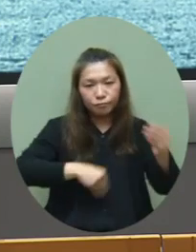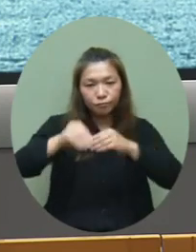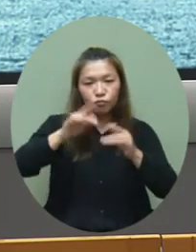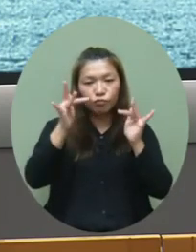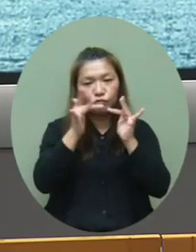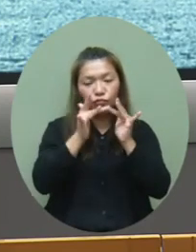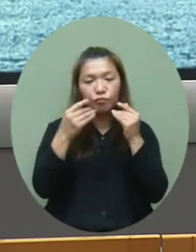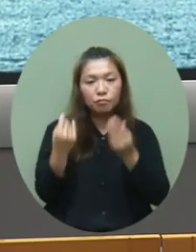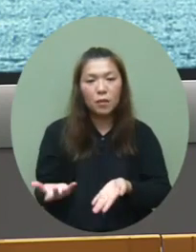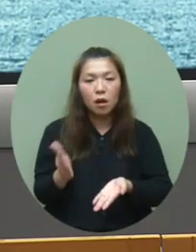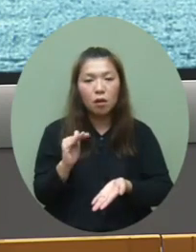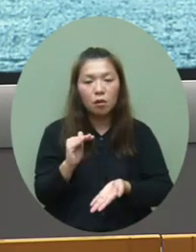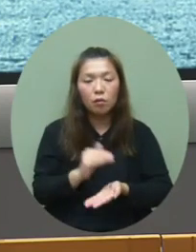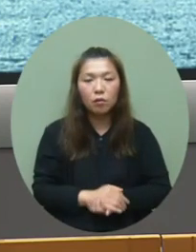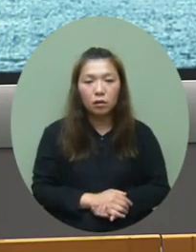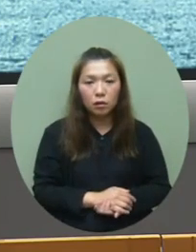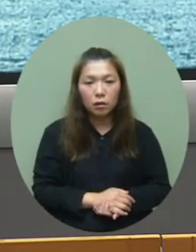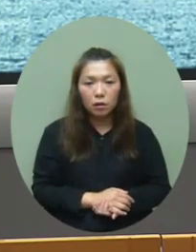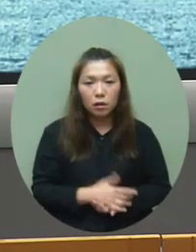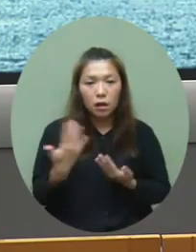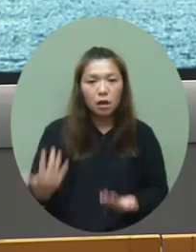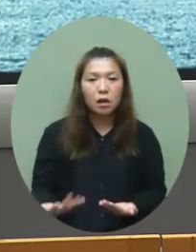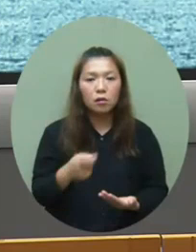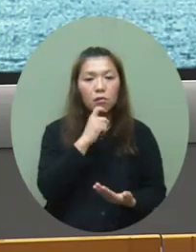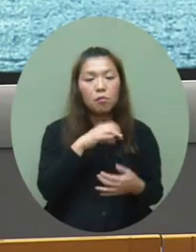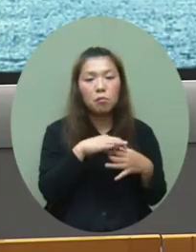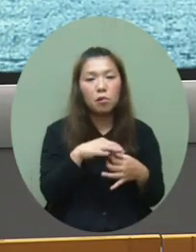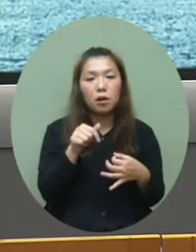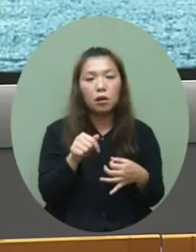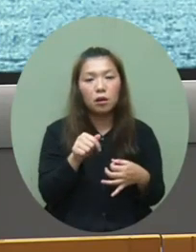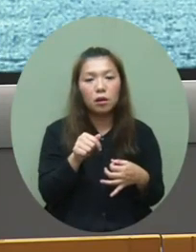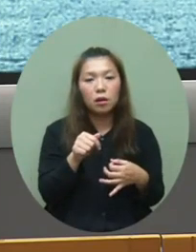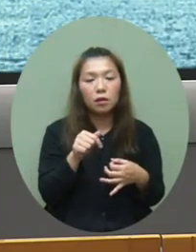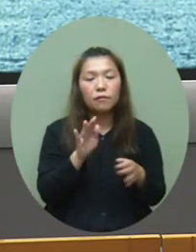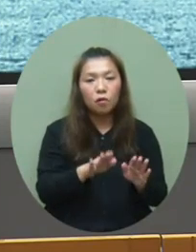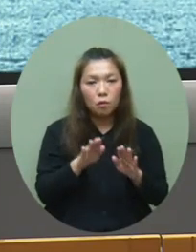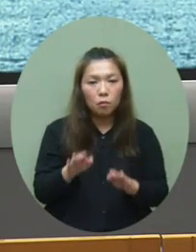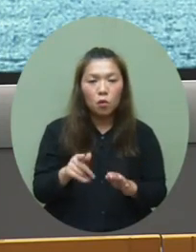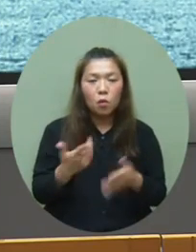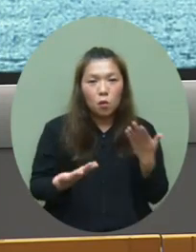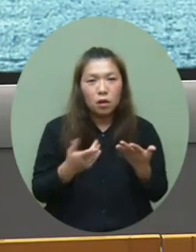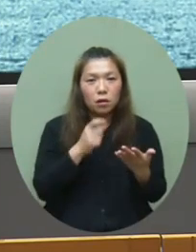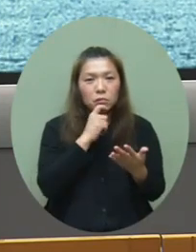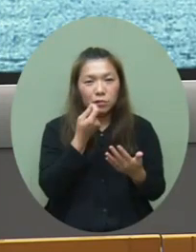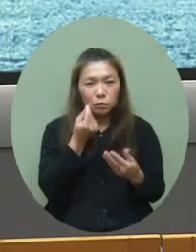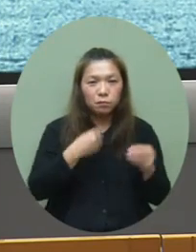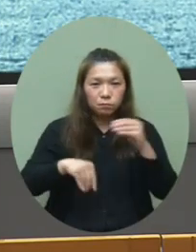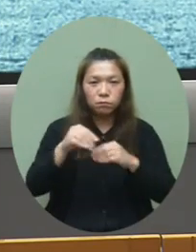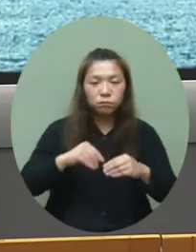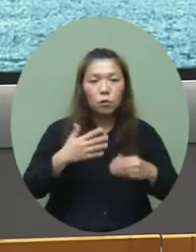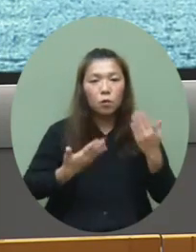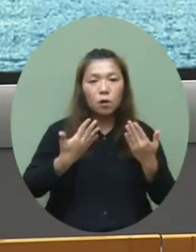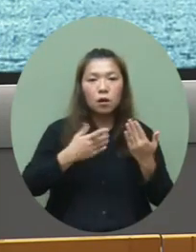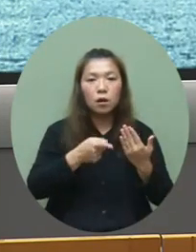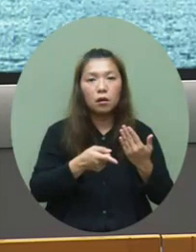病床的。咁啊，另外嚟計就當然呢個都牽涉我哋就喺我哋服務上可能會有些少嘅調整啦，包括可